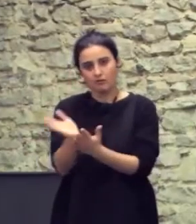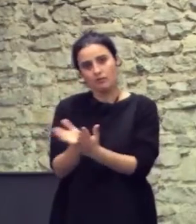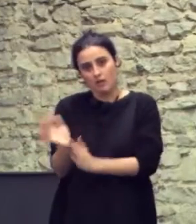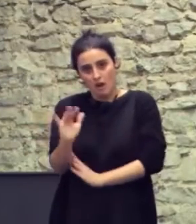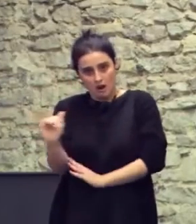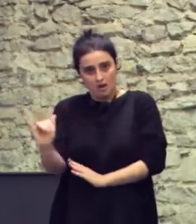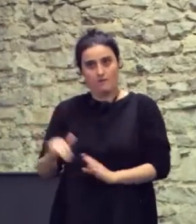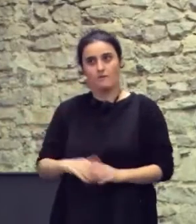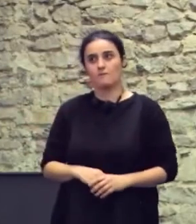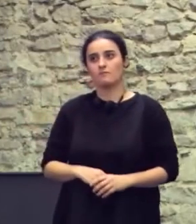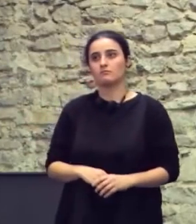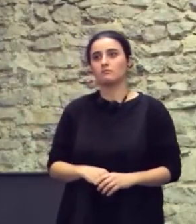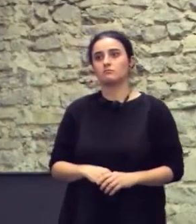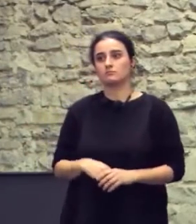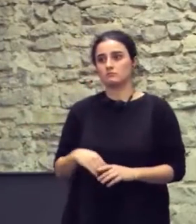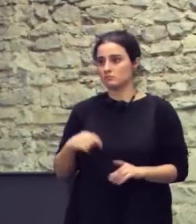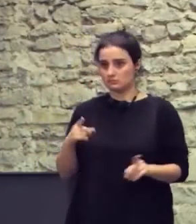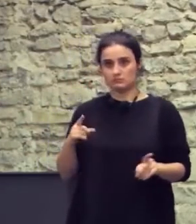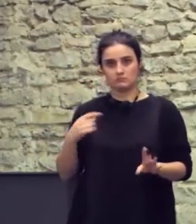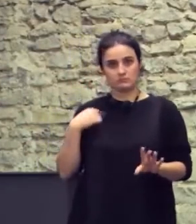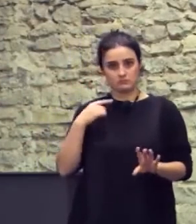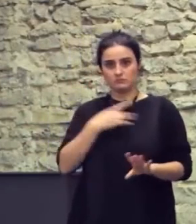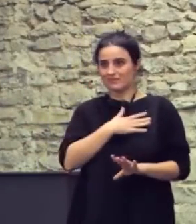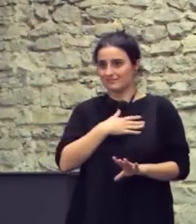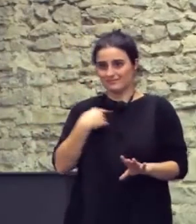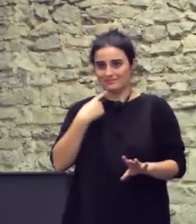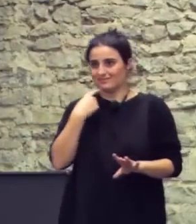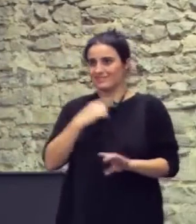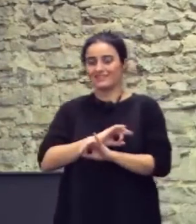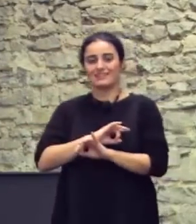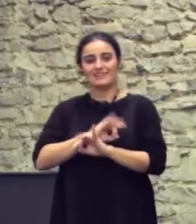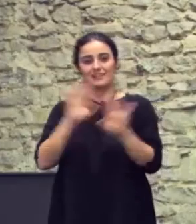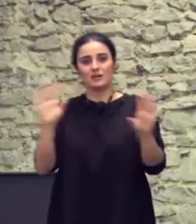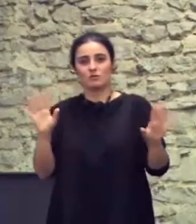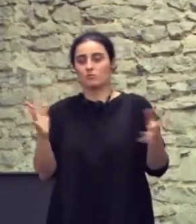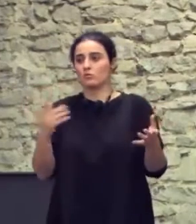Ulertu bedi, ez dudala inolako arazorik